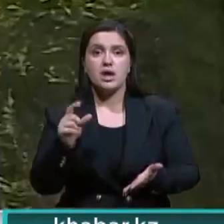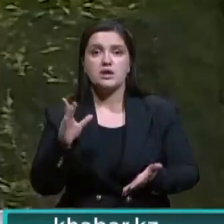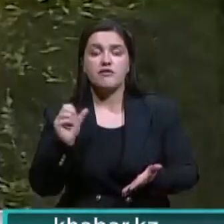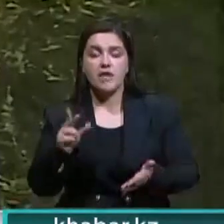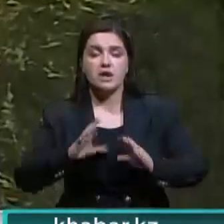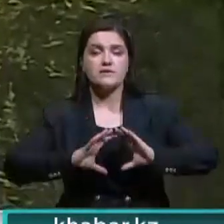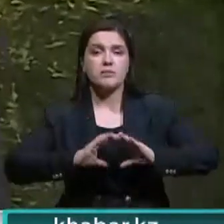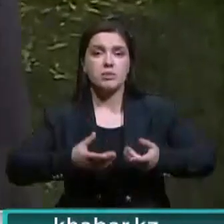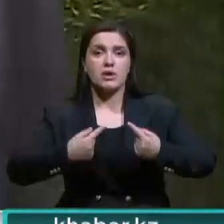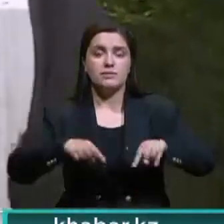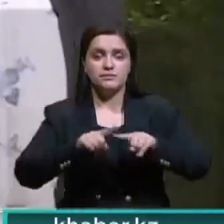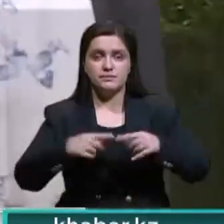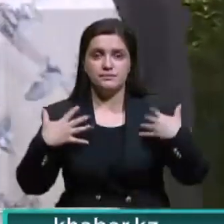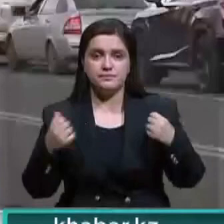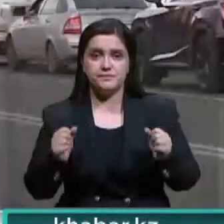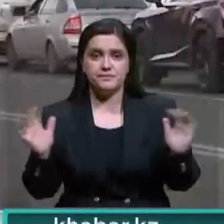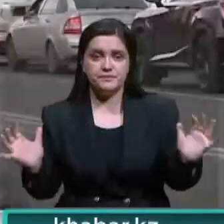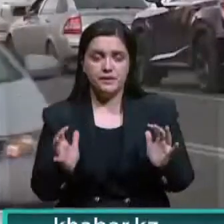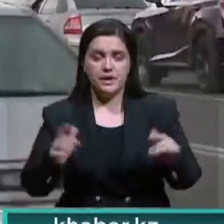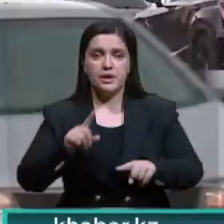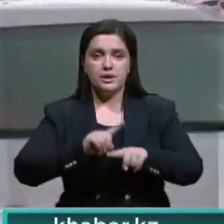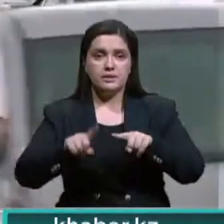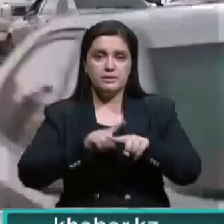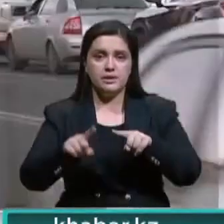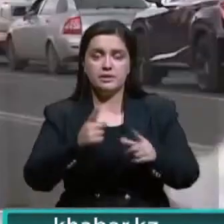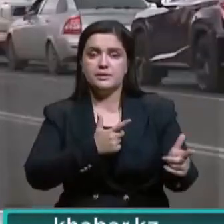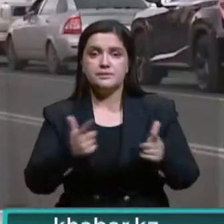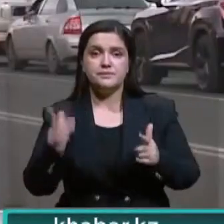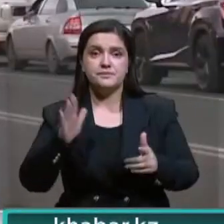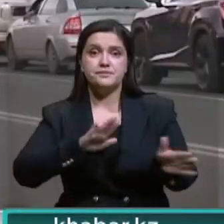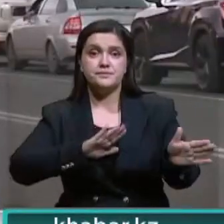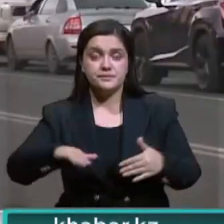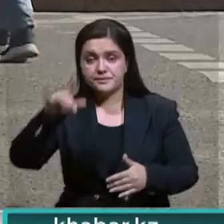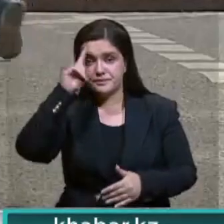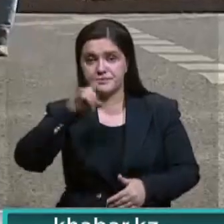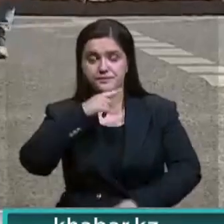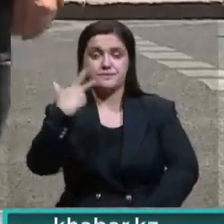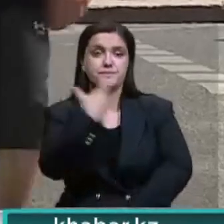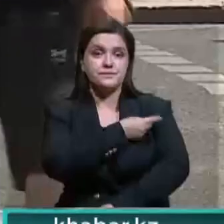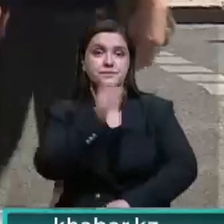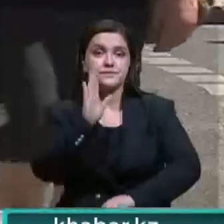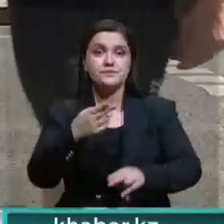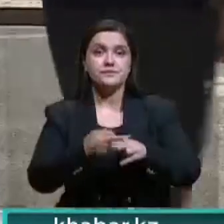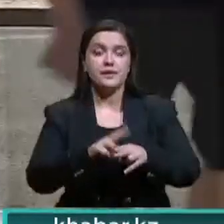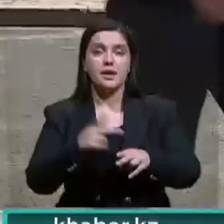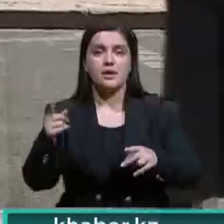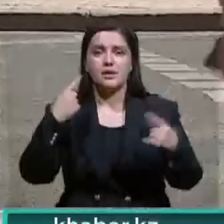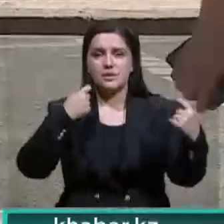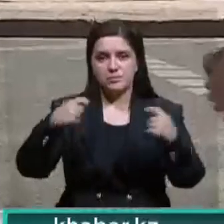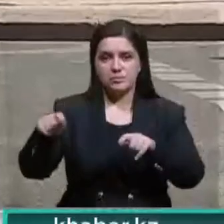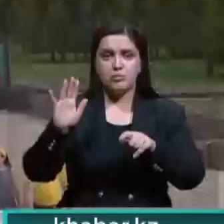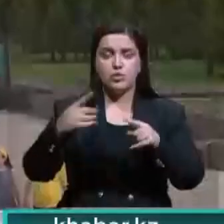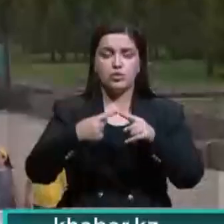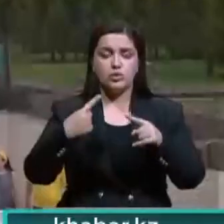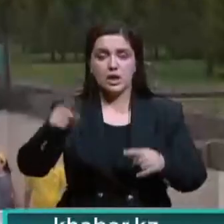организации здравоохранения должна пройти как можно быстрее. Сразу после этого казахстанскую вакцину нужно продвигать на рынке третьих стран,